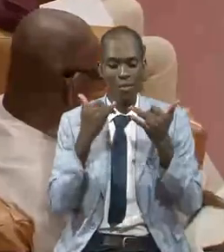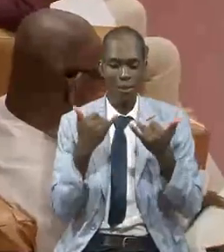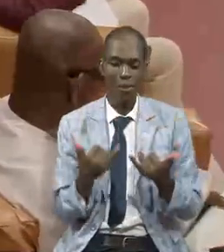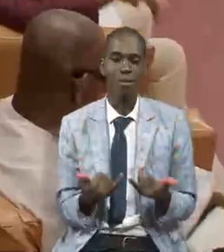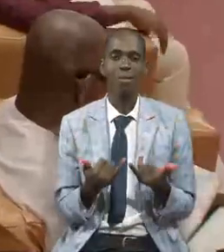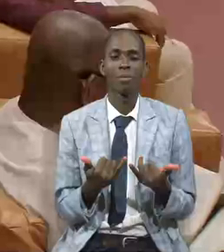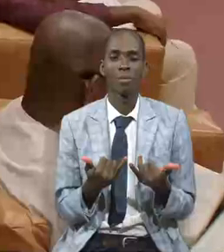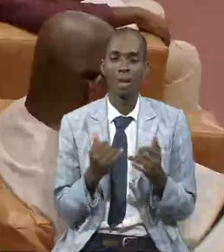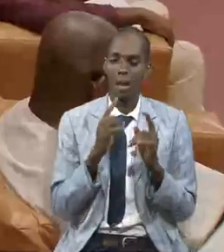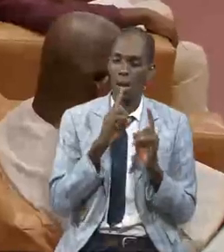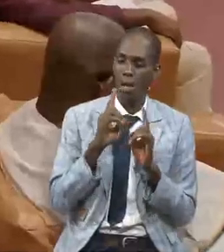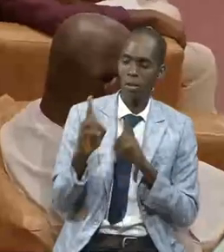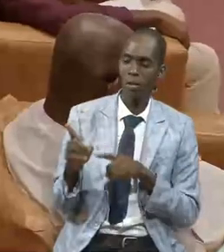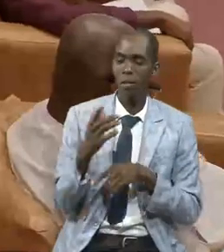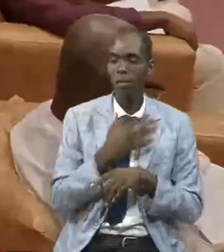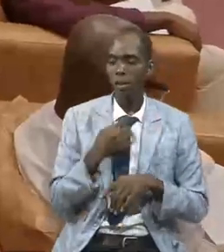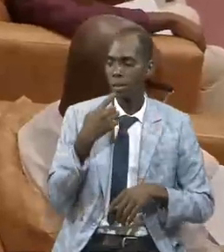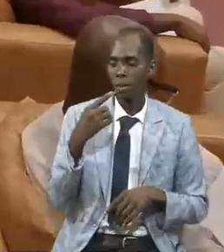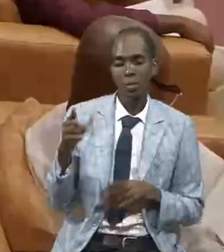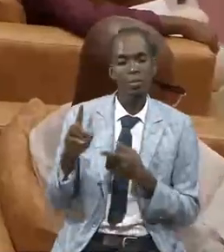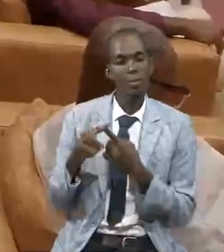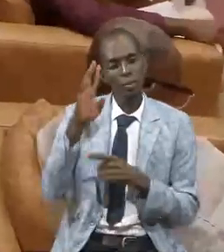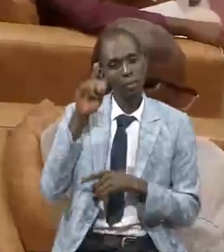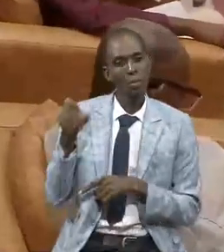Jésus lui répondit,